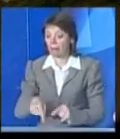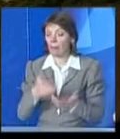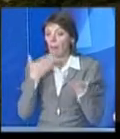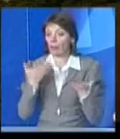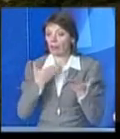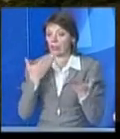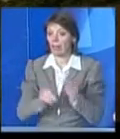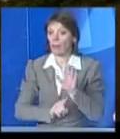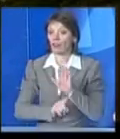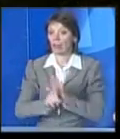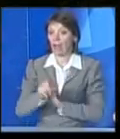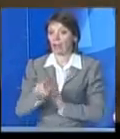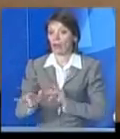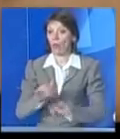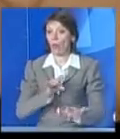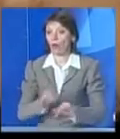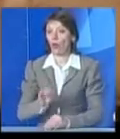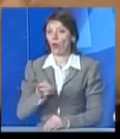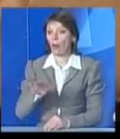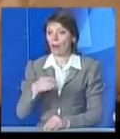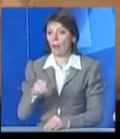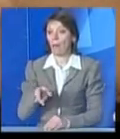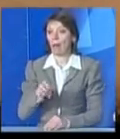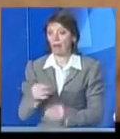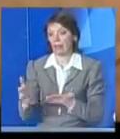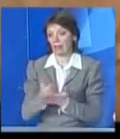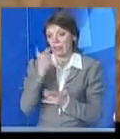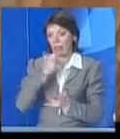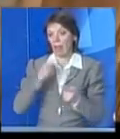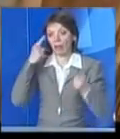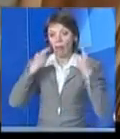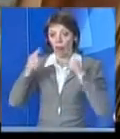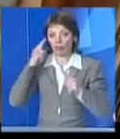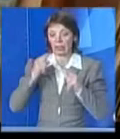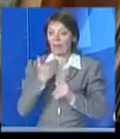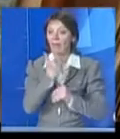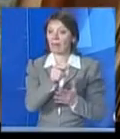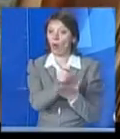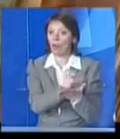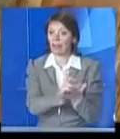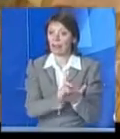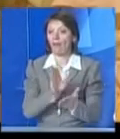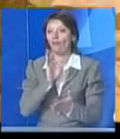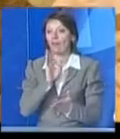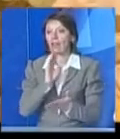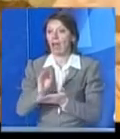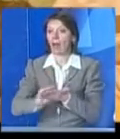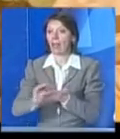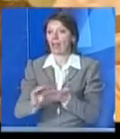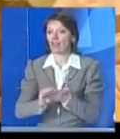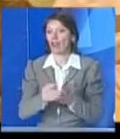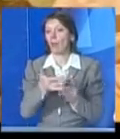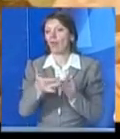почитає, і воно починається рух. Юрій і Марія знайшли себе у творчості. Він у поезії, вона пише